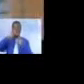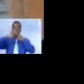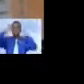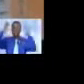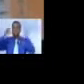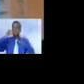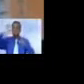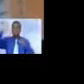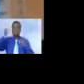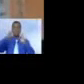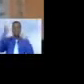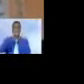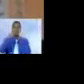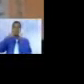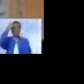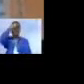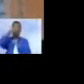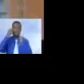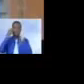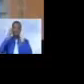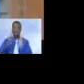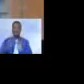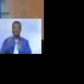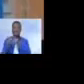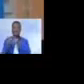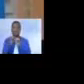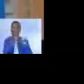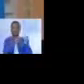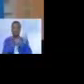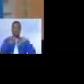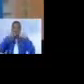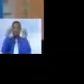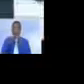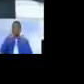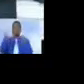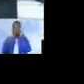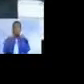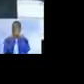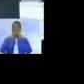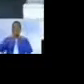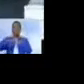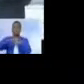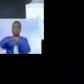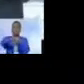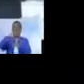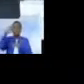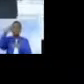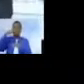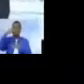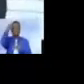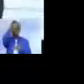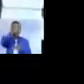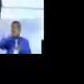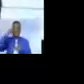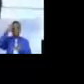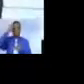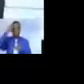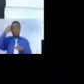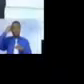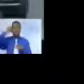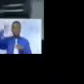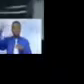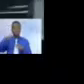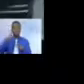le développement organisé par la CEA, la Commission économique des Nations unies pour l'Afrique. Pour ce